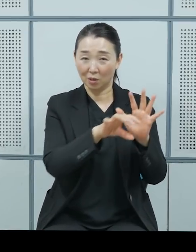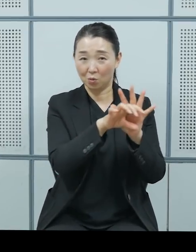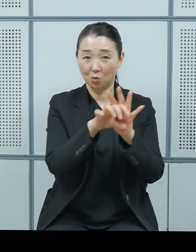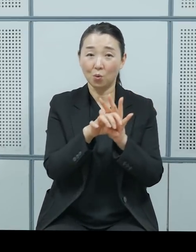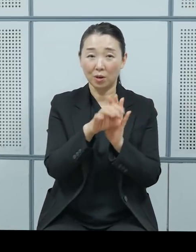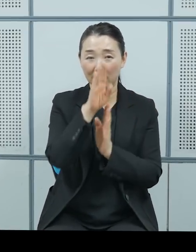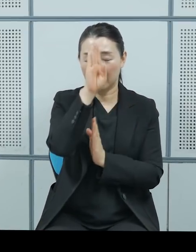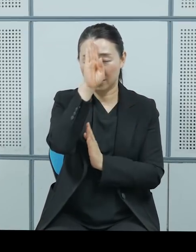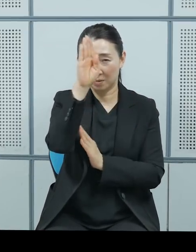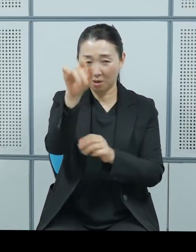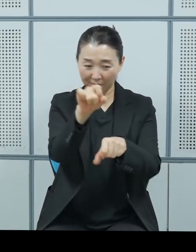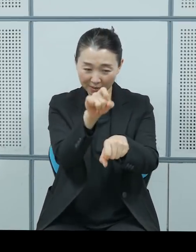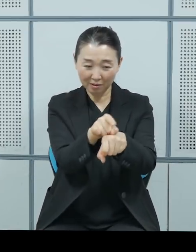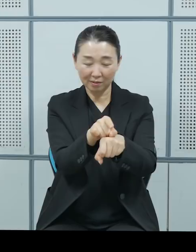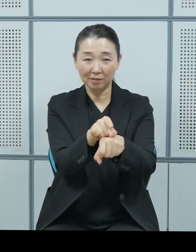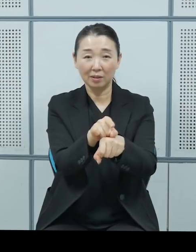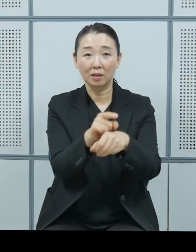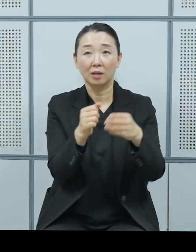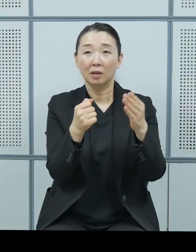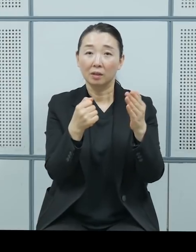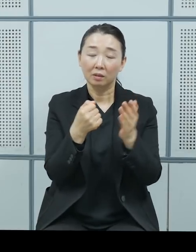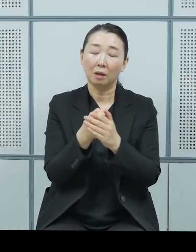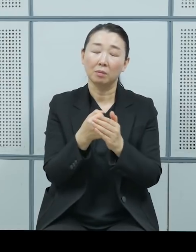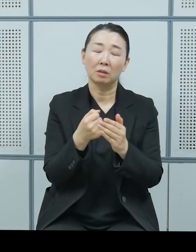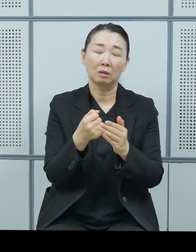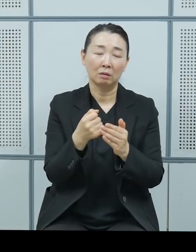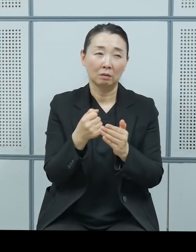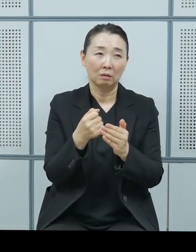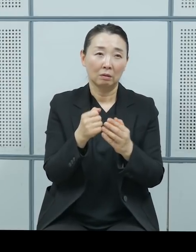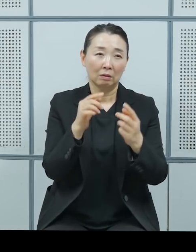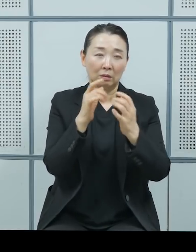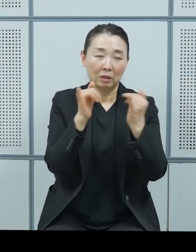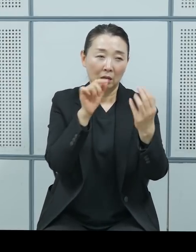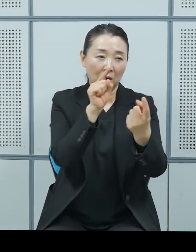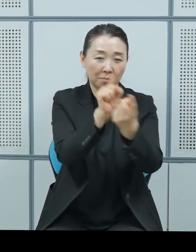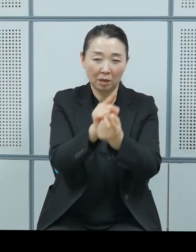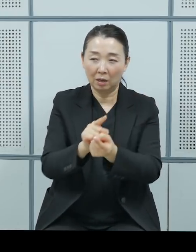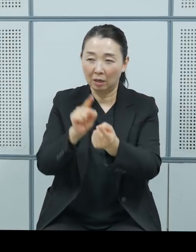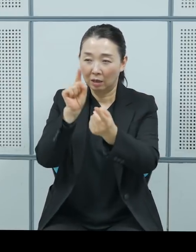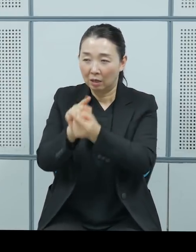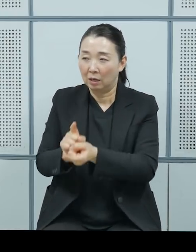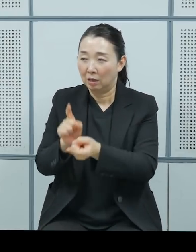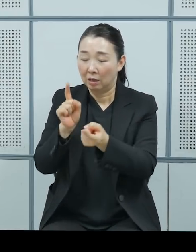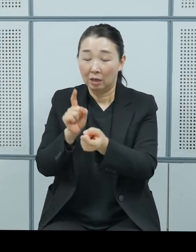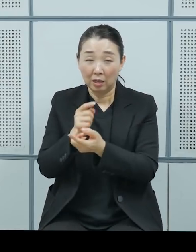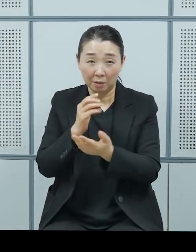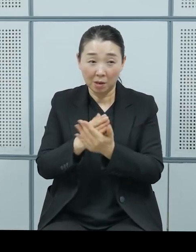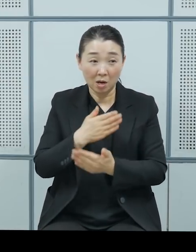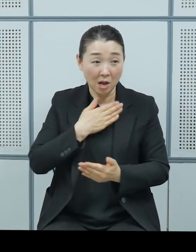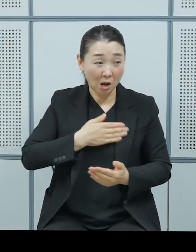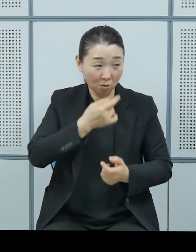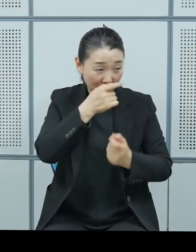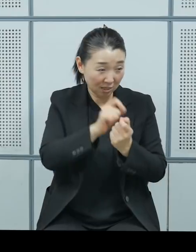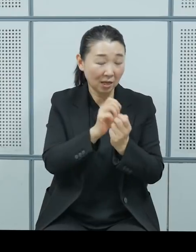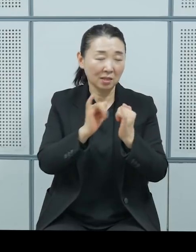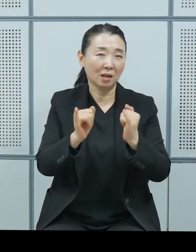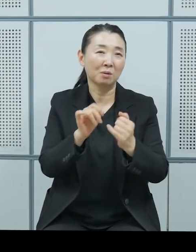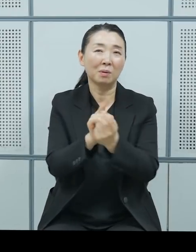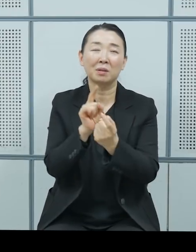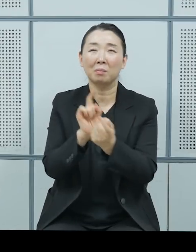코로나가 질병의 특성 때문에 불특정 다수의 사람들 만나기보다는 알고 친한 사람들 더 잘